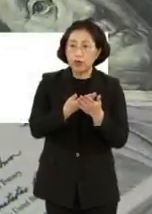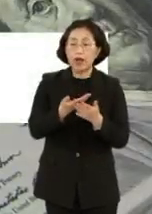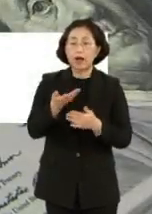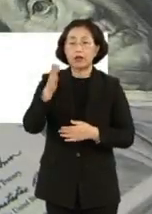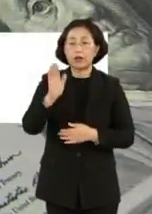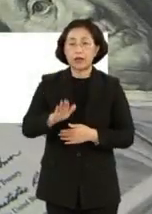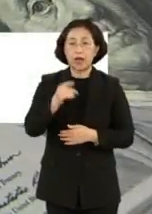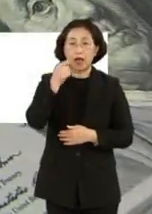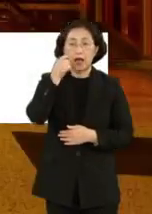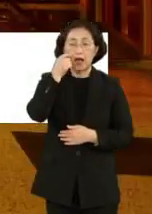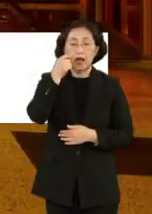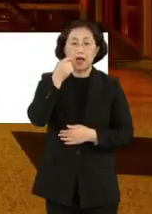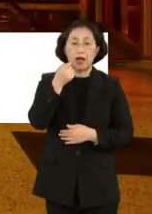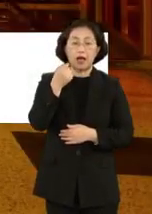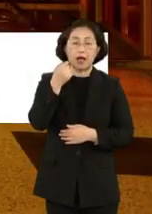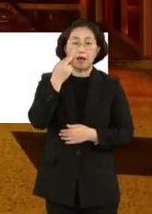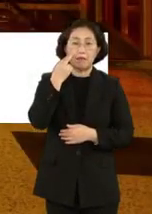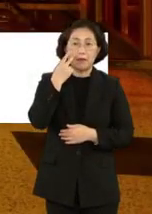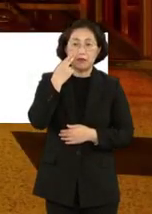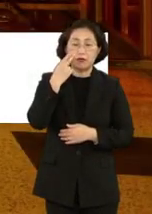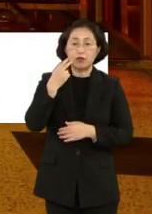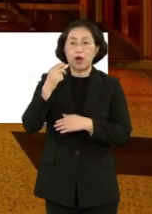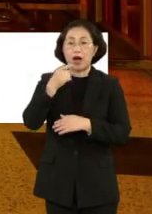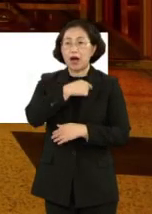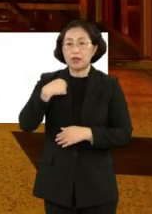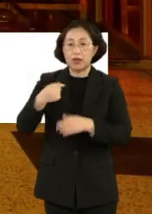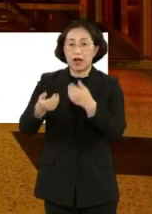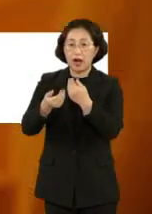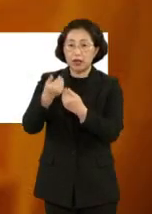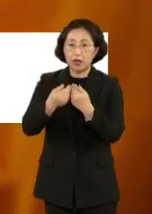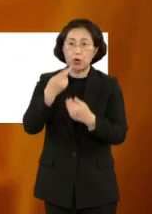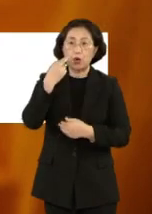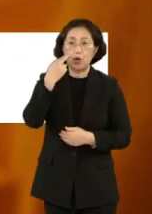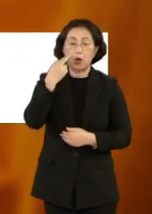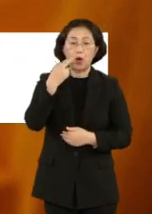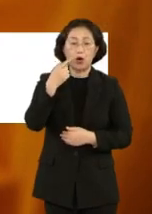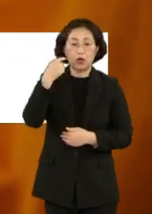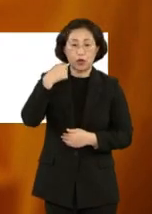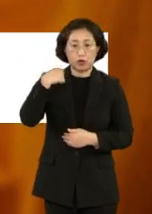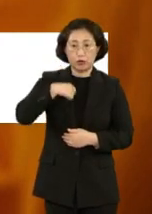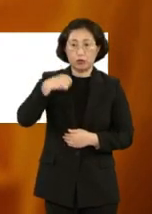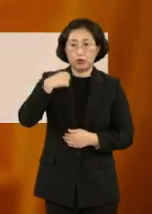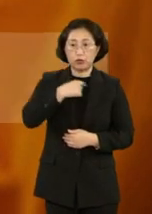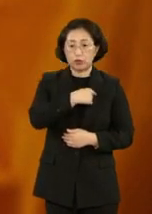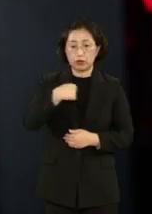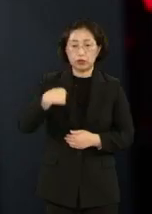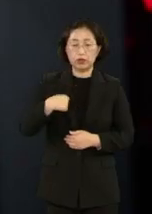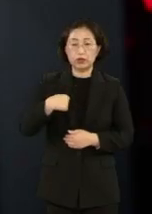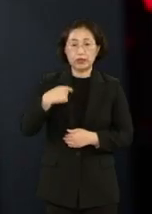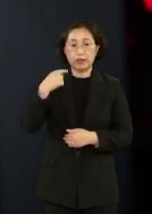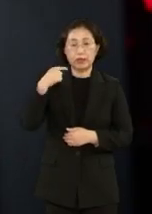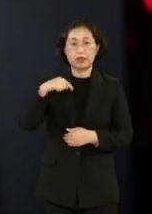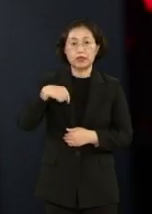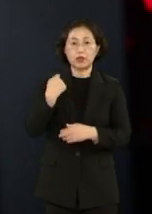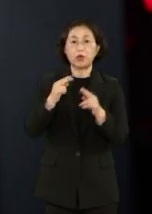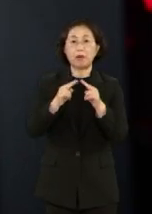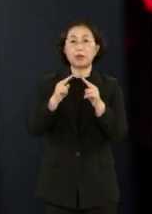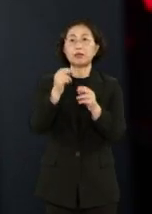IT 분야 국산화 등으로 주력인 반도체와 디스플레이 등 IT 업종 전반적인 수출 부진이 이어진 게